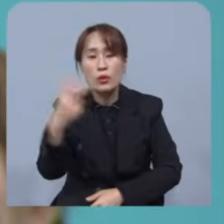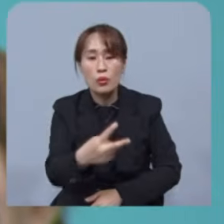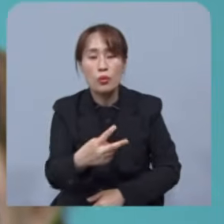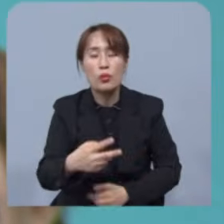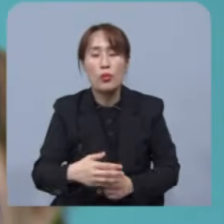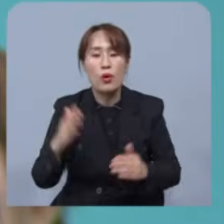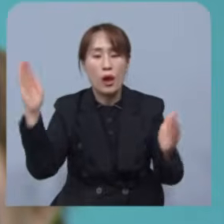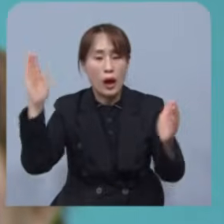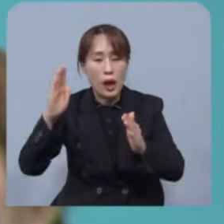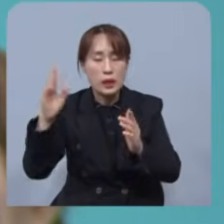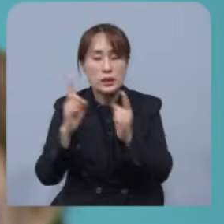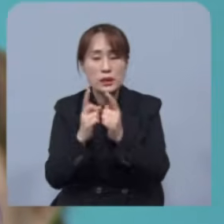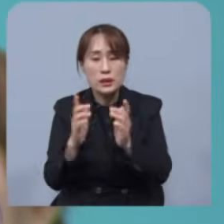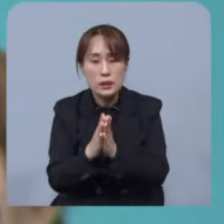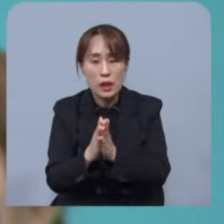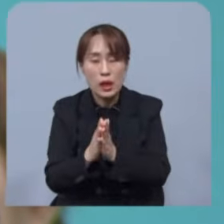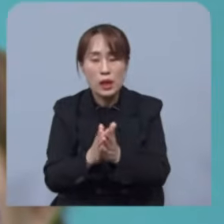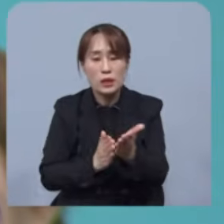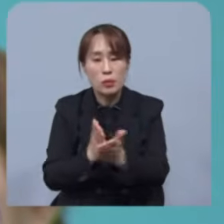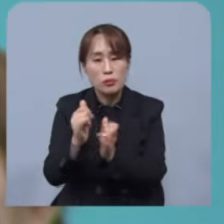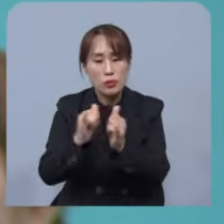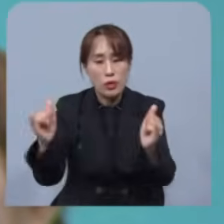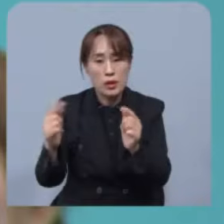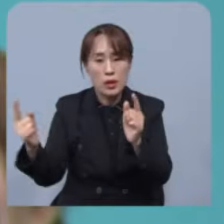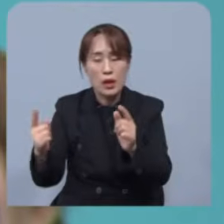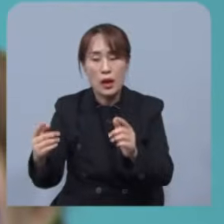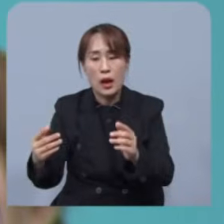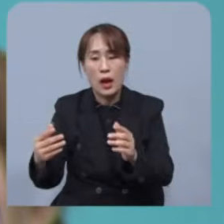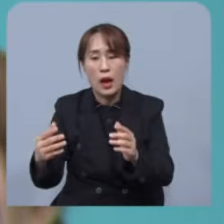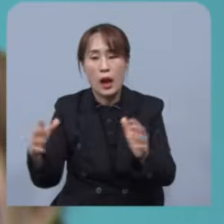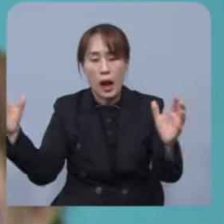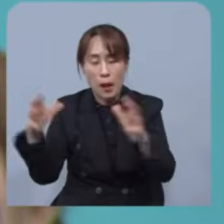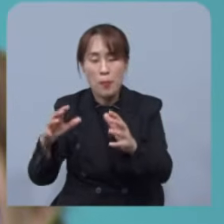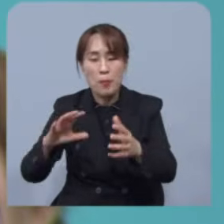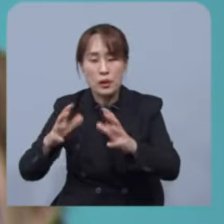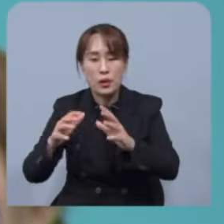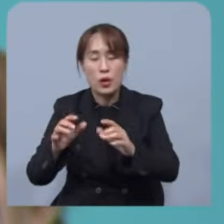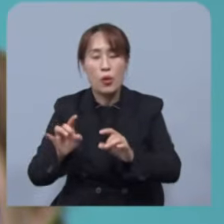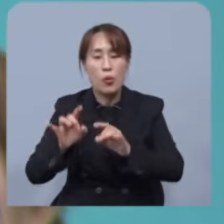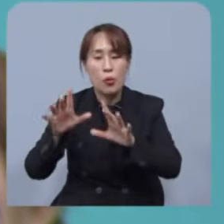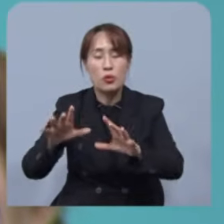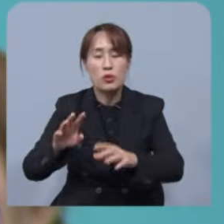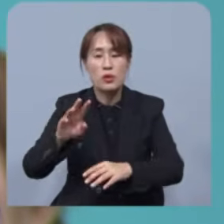또한 학생들이 직접 전문가들과 만들어 호주의